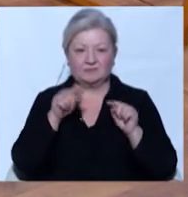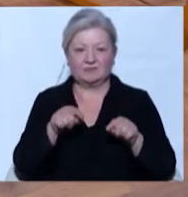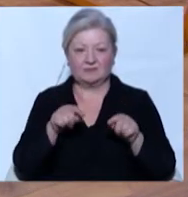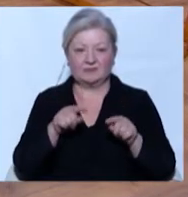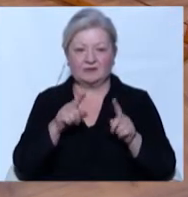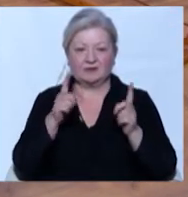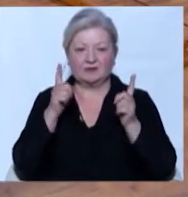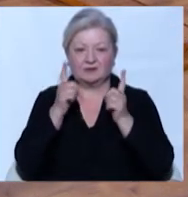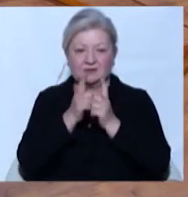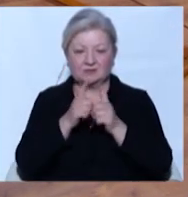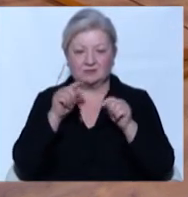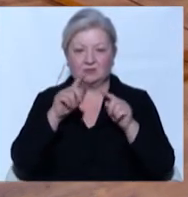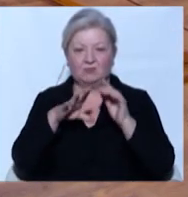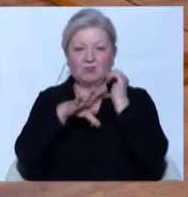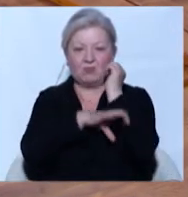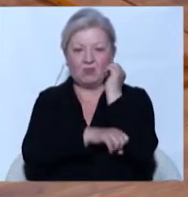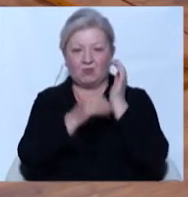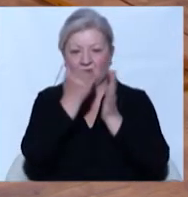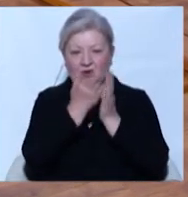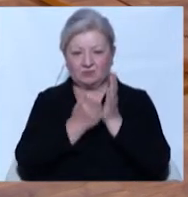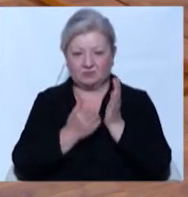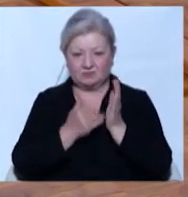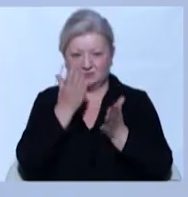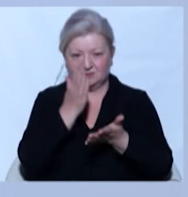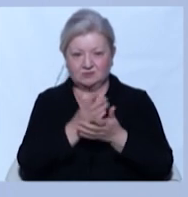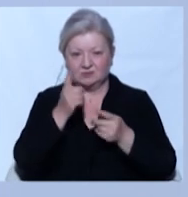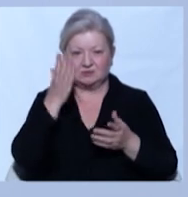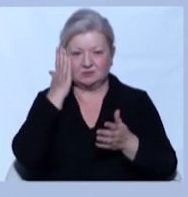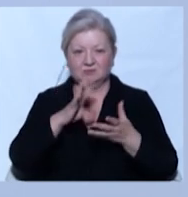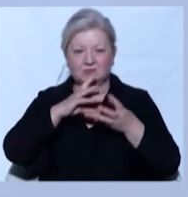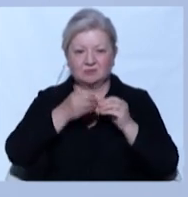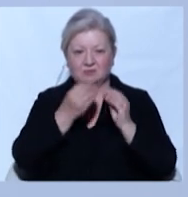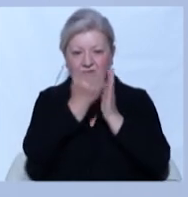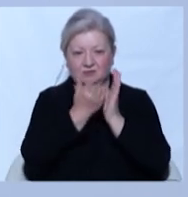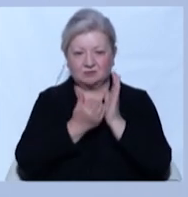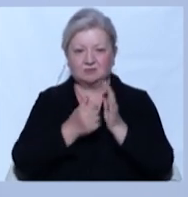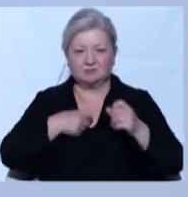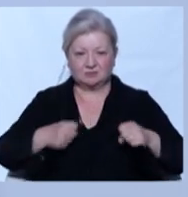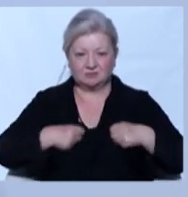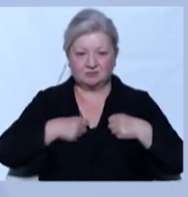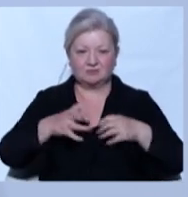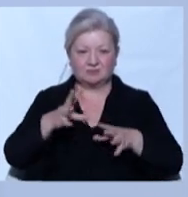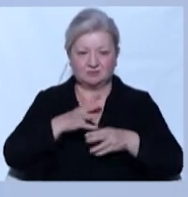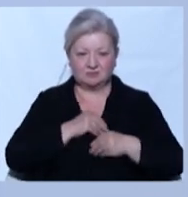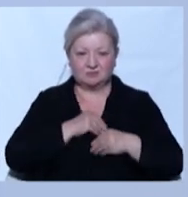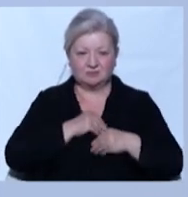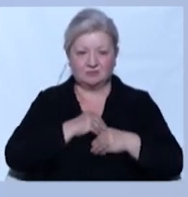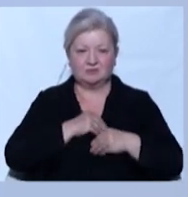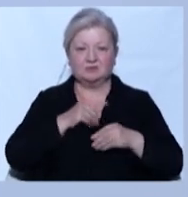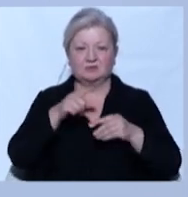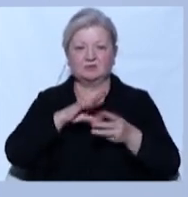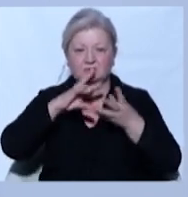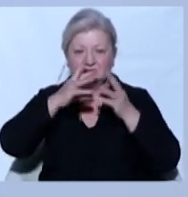ტელეგაკვეთილების შეხვედრების ფორმატში ბოლო გაკვეთილი და ეს იქნება შემაჯამებელი გაკვეთილი და მე შევეცდები თქვენთან ერთად შევაჯამოთ